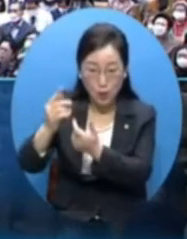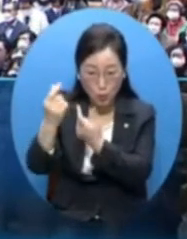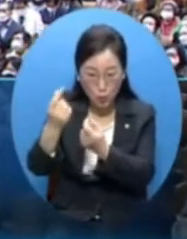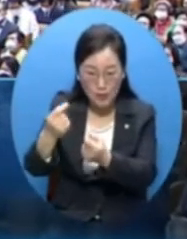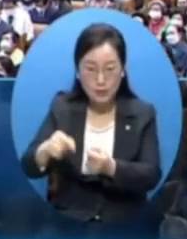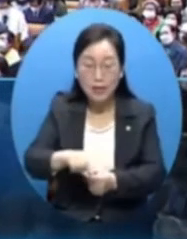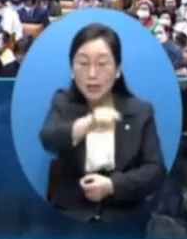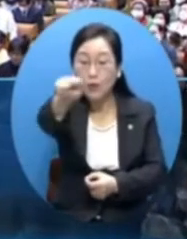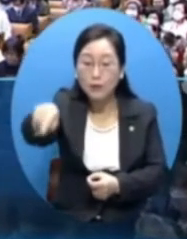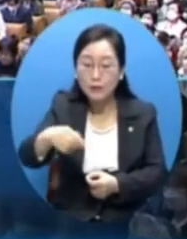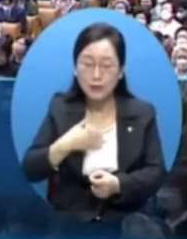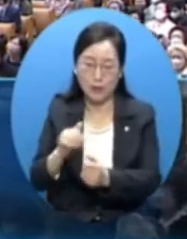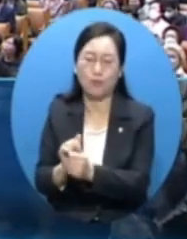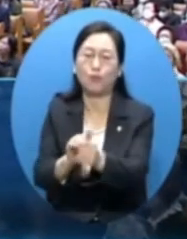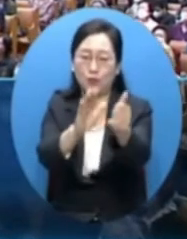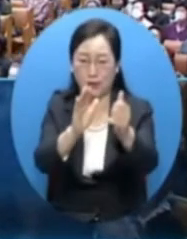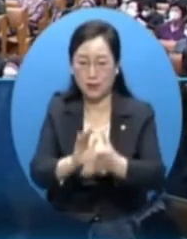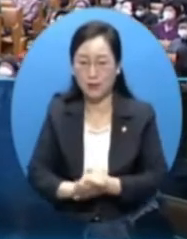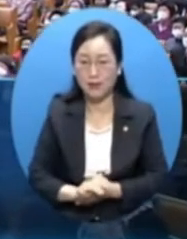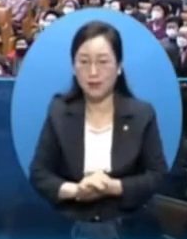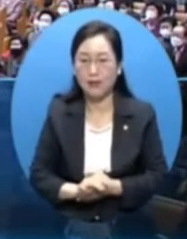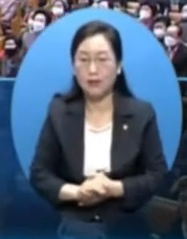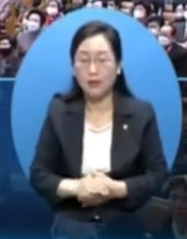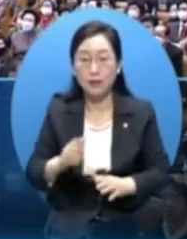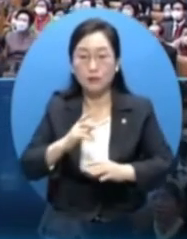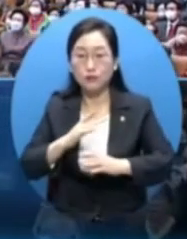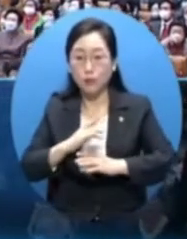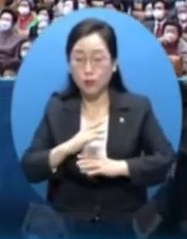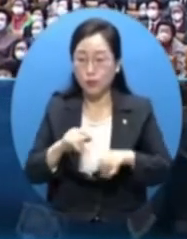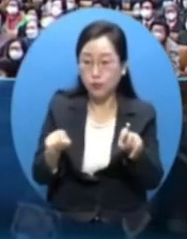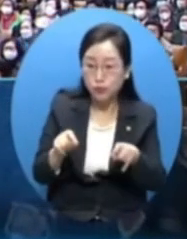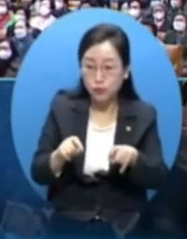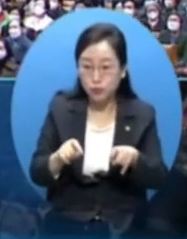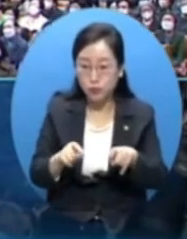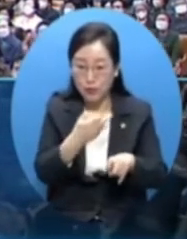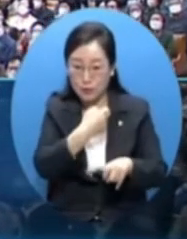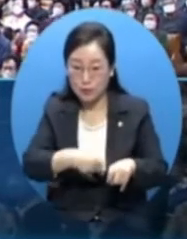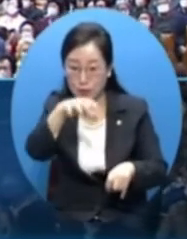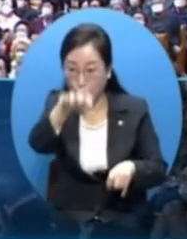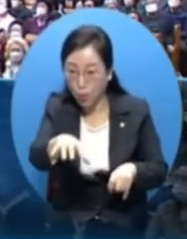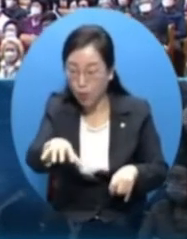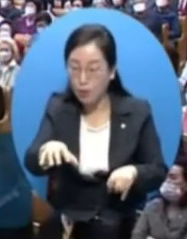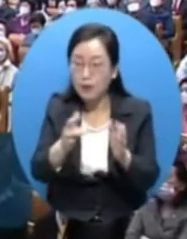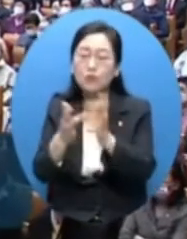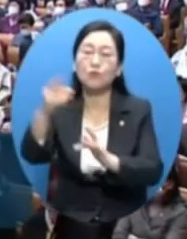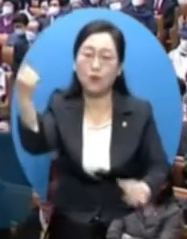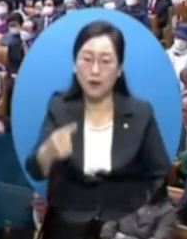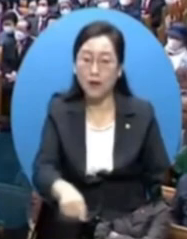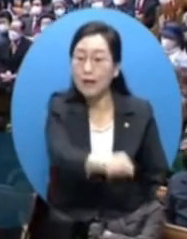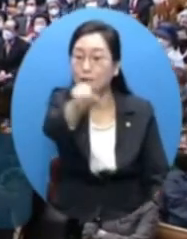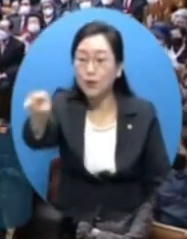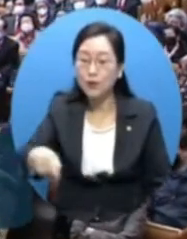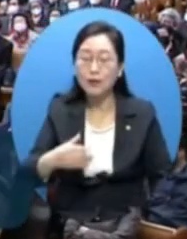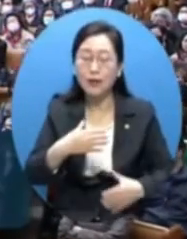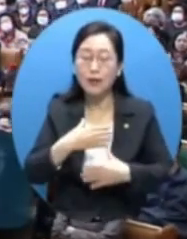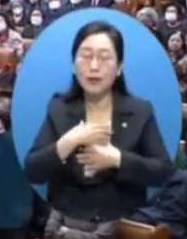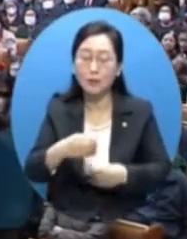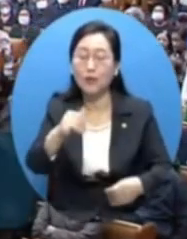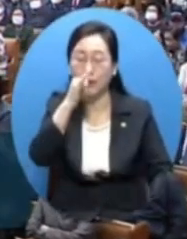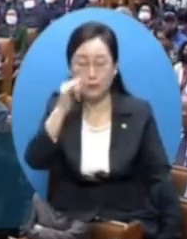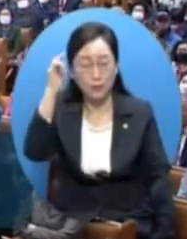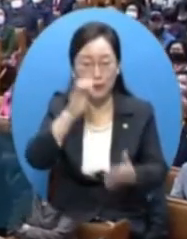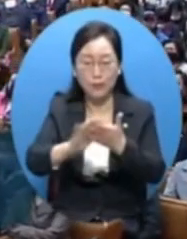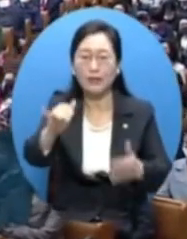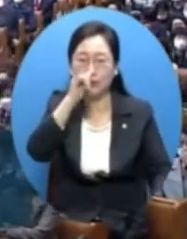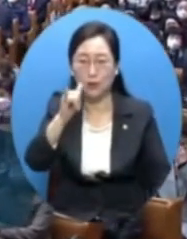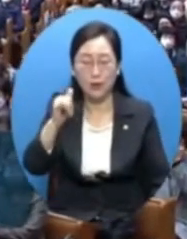나도 너희를 보내노라. 두려움에 떨고 있는 제자들에게 주님 나타나셔서 말씀하시기를 너희에게 평강이 있을지어다. Peace be